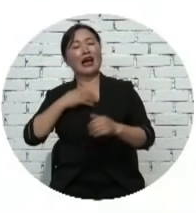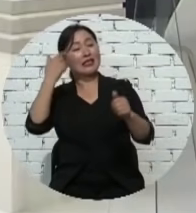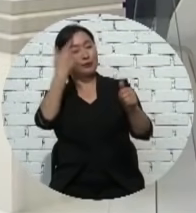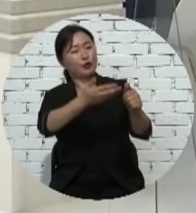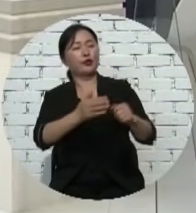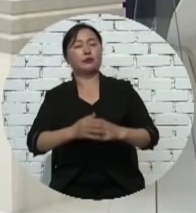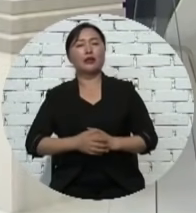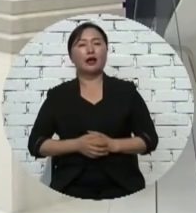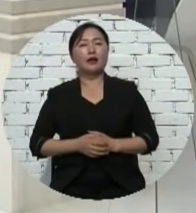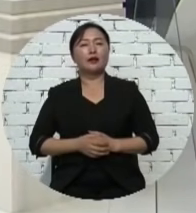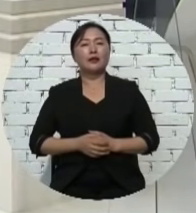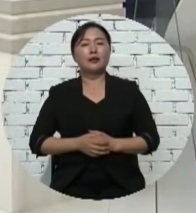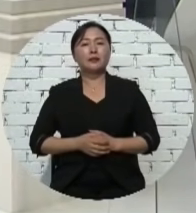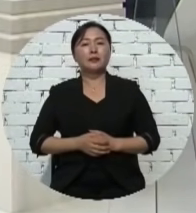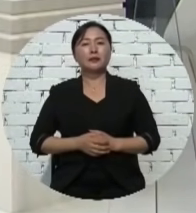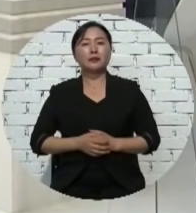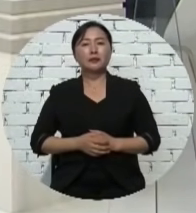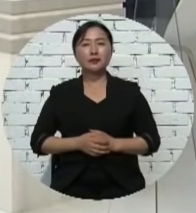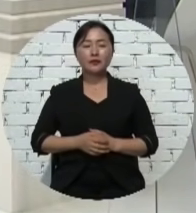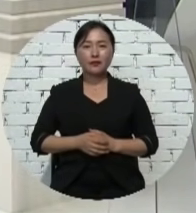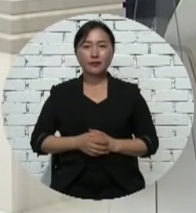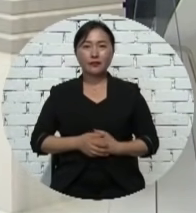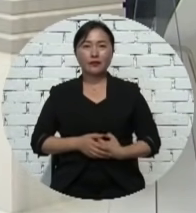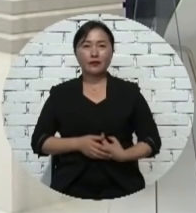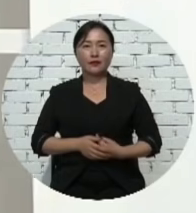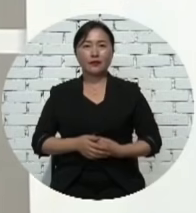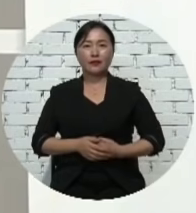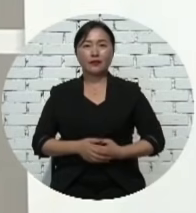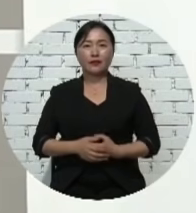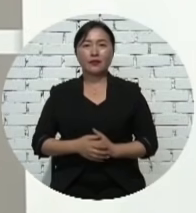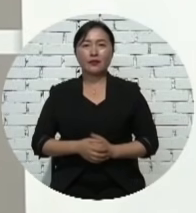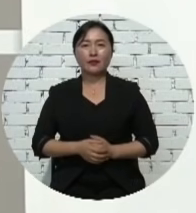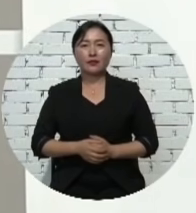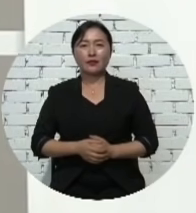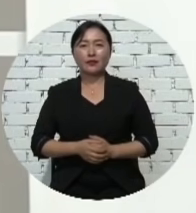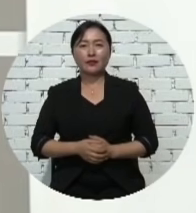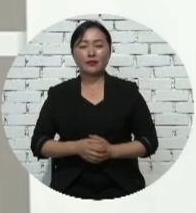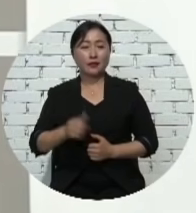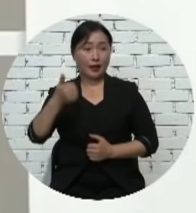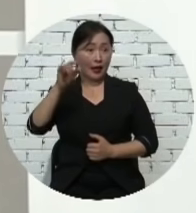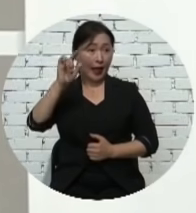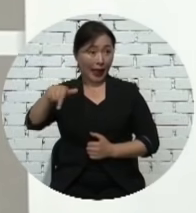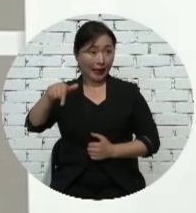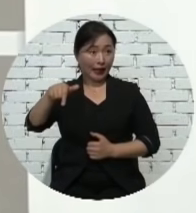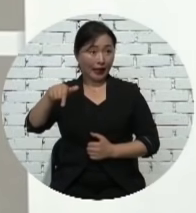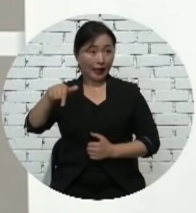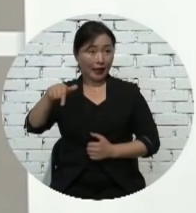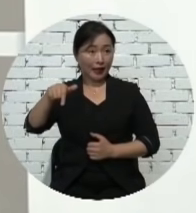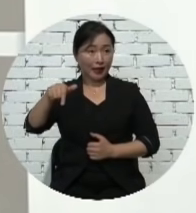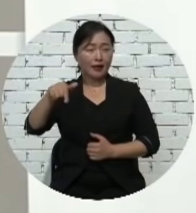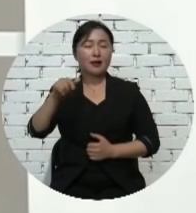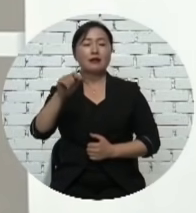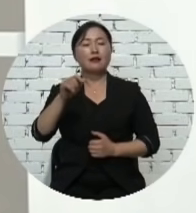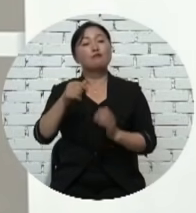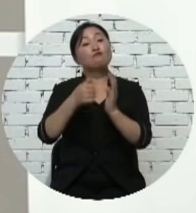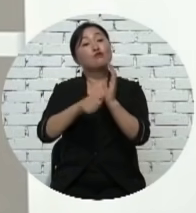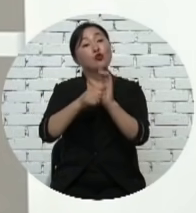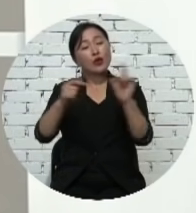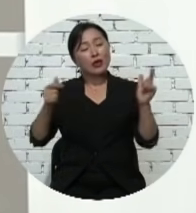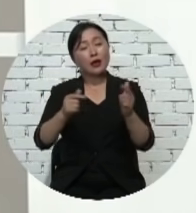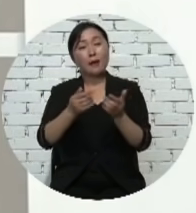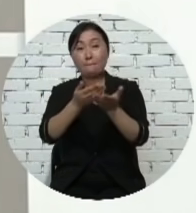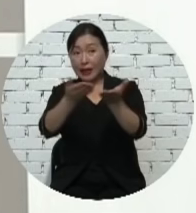많이 했으니까 한국의 전술핵 배치하겠다고 핵무기 배치하겠다고 말씀하셨네요. 예. 그